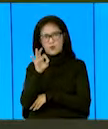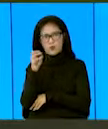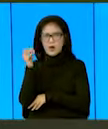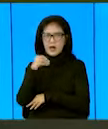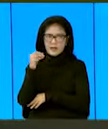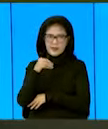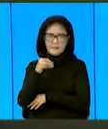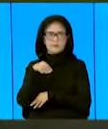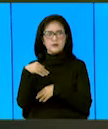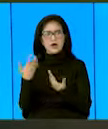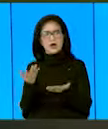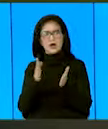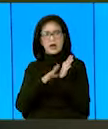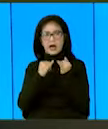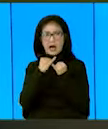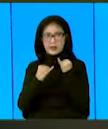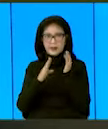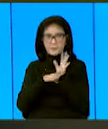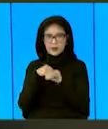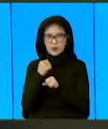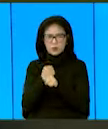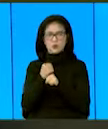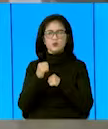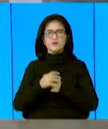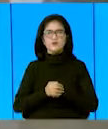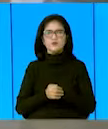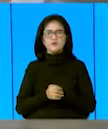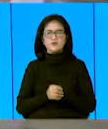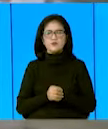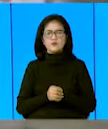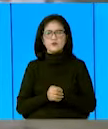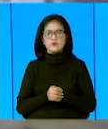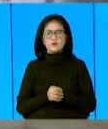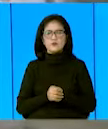Dari Boyolali, Jawa Tengah, Tahta Rahmanta, iNews melaporkan.